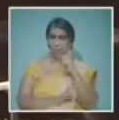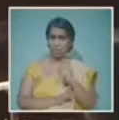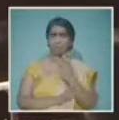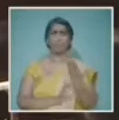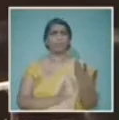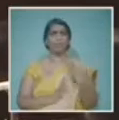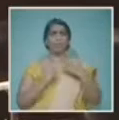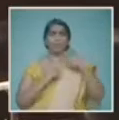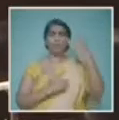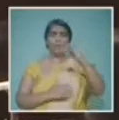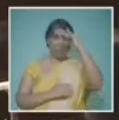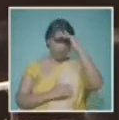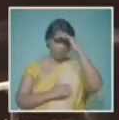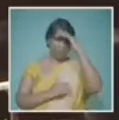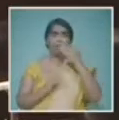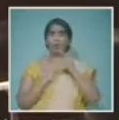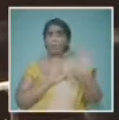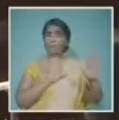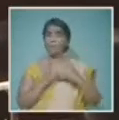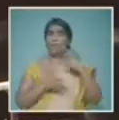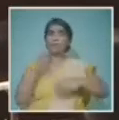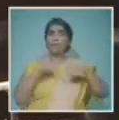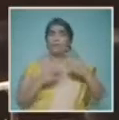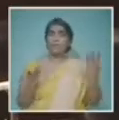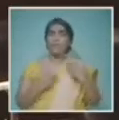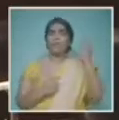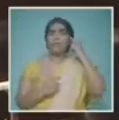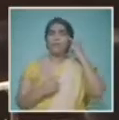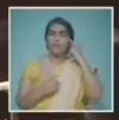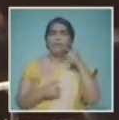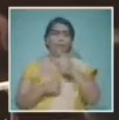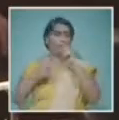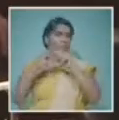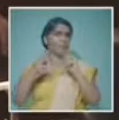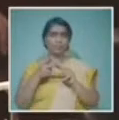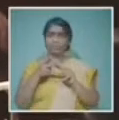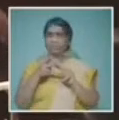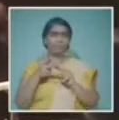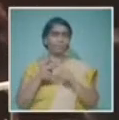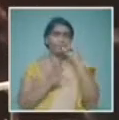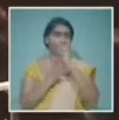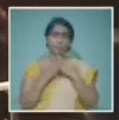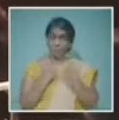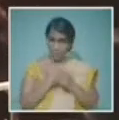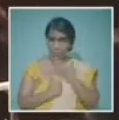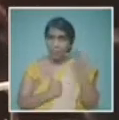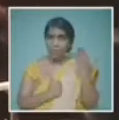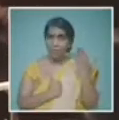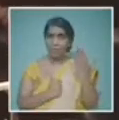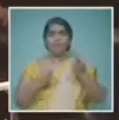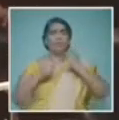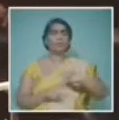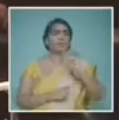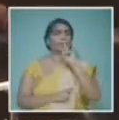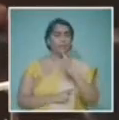තමන්ගේ අනාගත නායකයා ඒ කල්පනා කරන කෙනාට ඡන්ද ඉල්ලන්න බැරි වේද කියන එකයි. ඔය සාධක මත ගරු නියෝජකතන විවස්ථාව හදන්න පුළුවන්ද? ඊට පස්සේ කියන